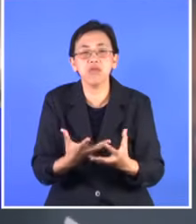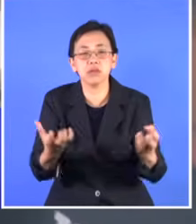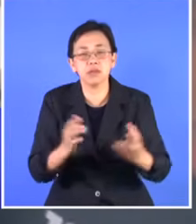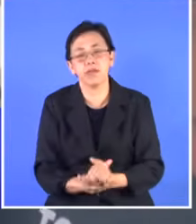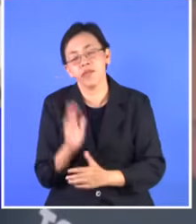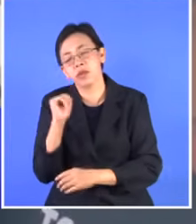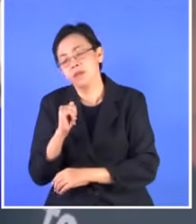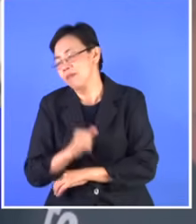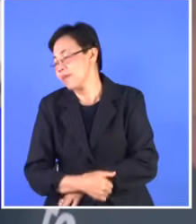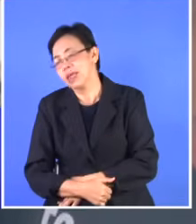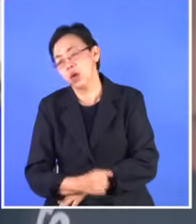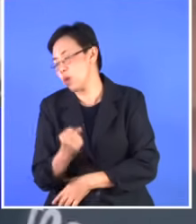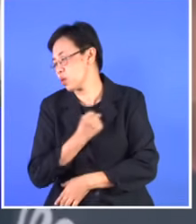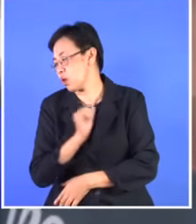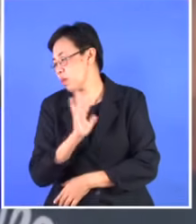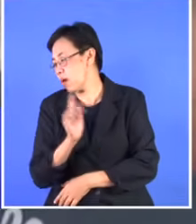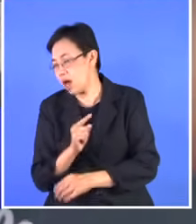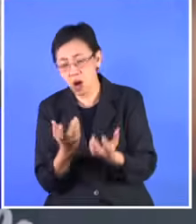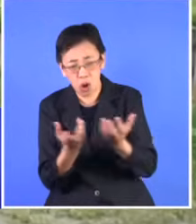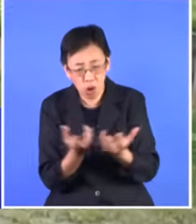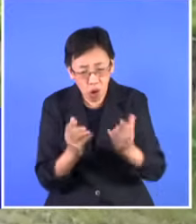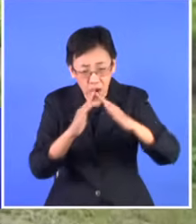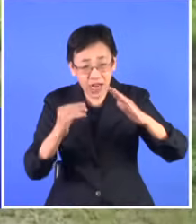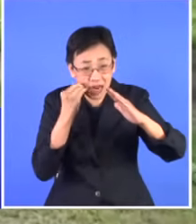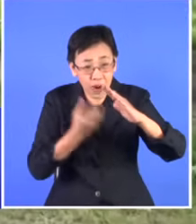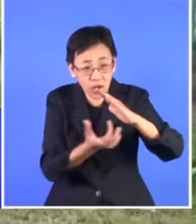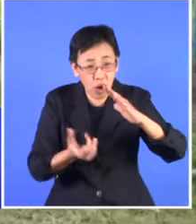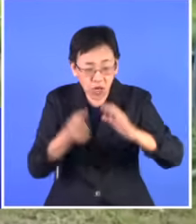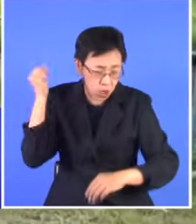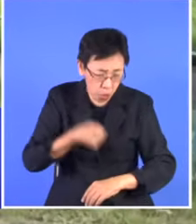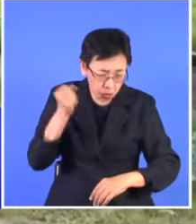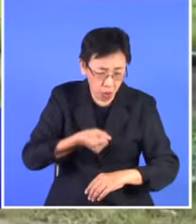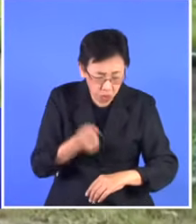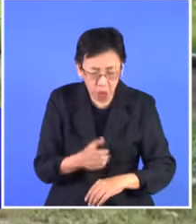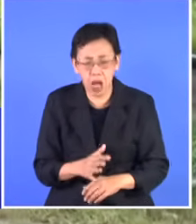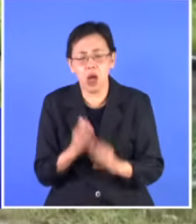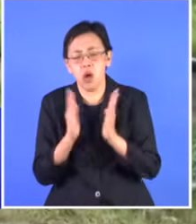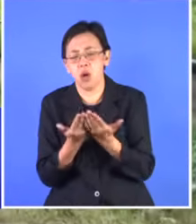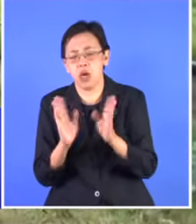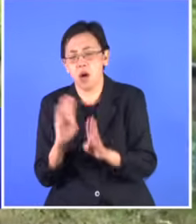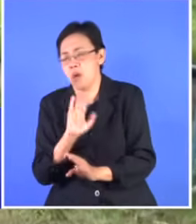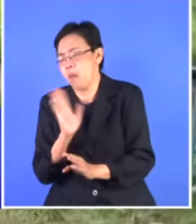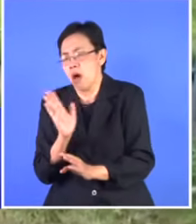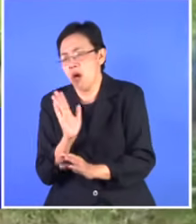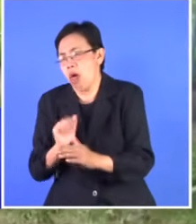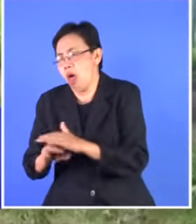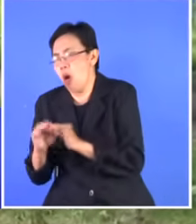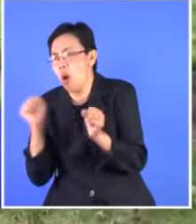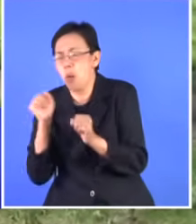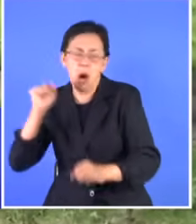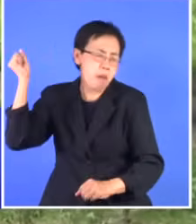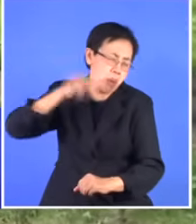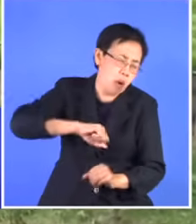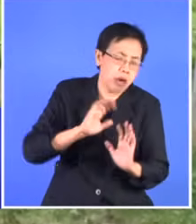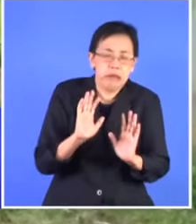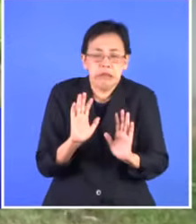บอกโอไม่ไหวเหมือนกันขนาดข้าวของในบ้านยังพังขนาดนี้แล้วต่อไปคนในบ้านหัวจะแตกรือเปล่าก็ไม่รู้นะคะก็ต้องให้ตำรวจควบคุมตัวจะไป